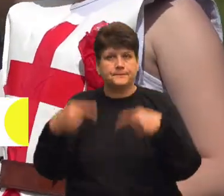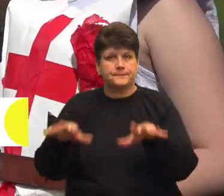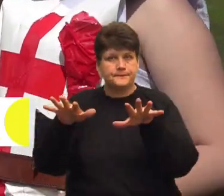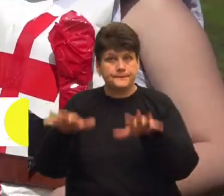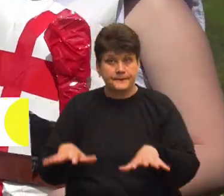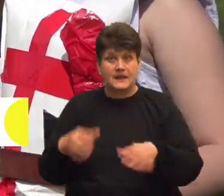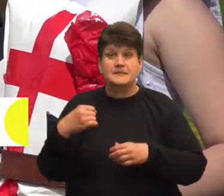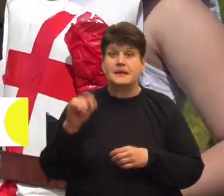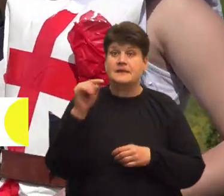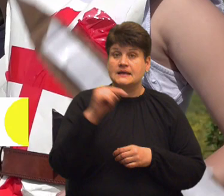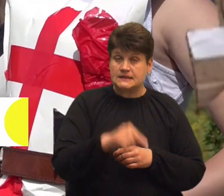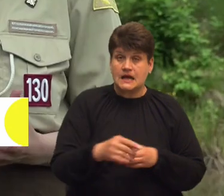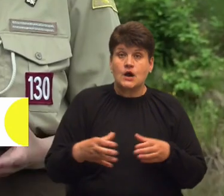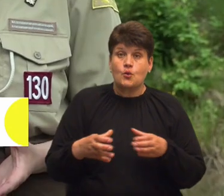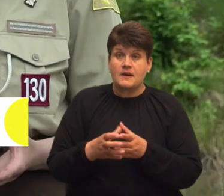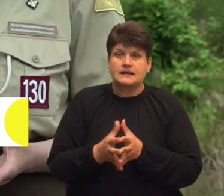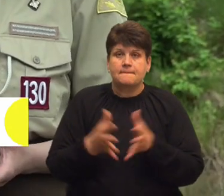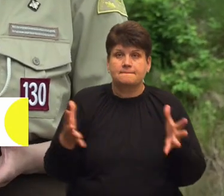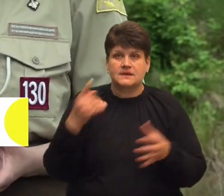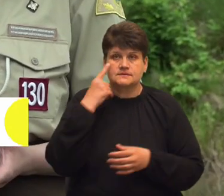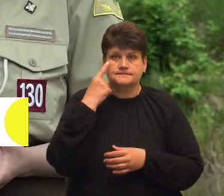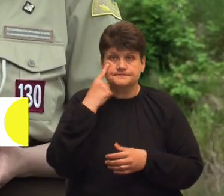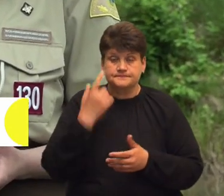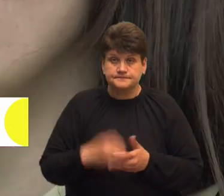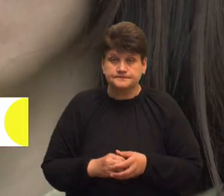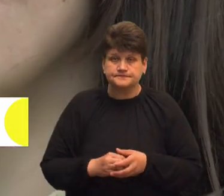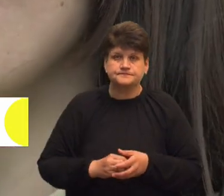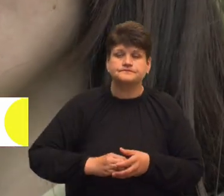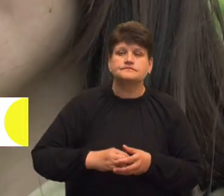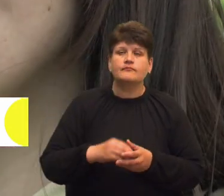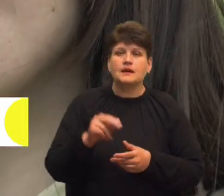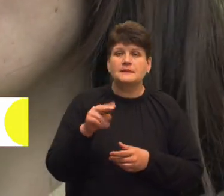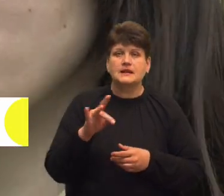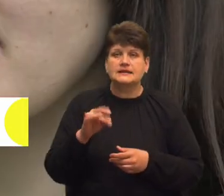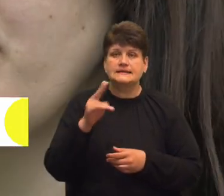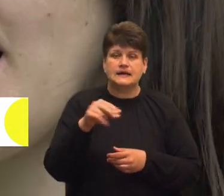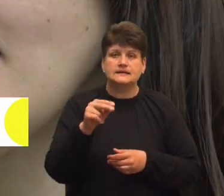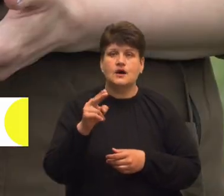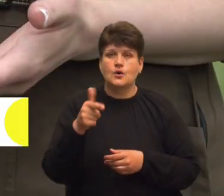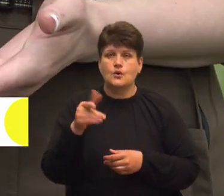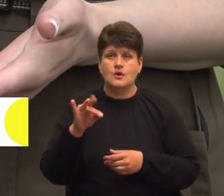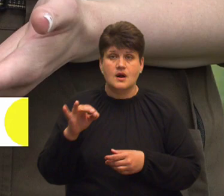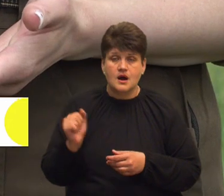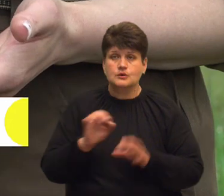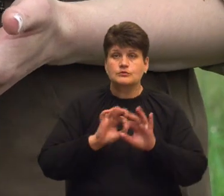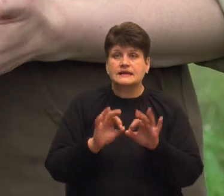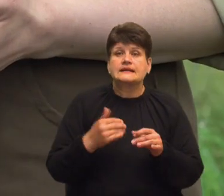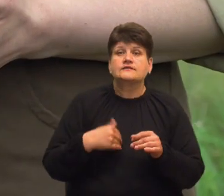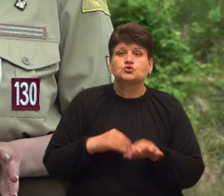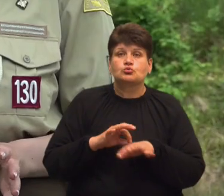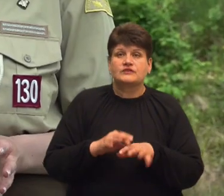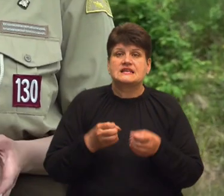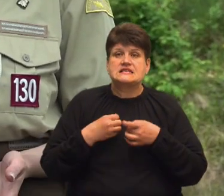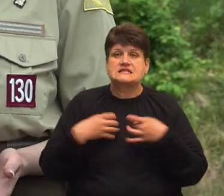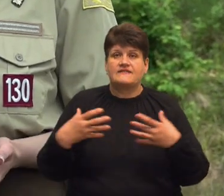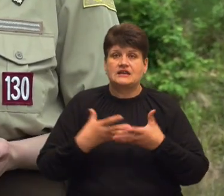команда в якої найбільше балів станична Бережанської станиці Пласту Дана гора розповіла для чого проводяться весни